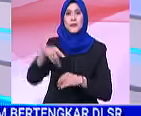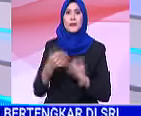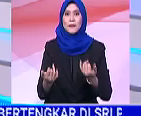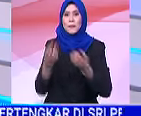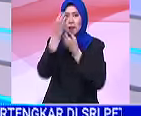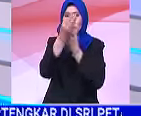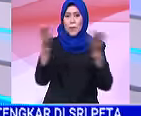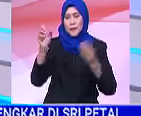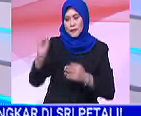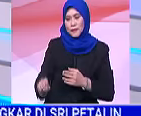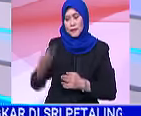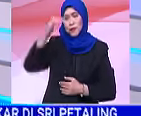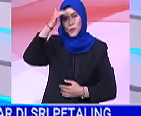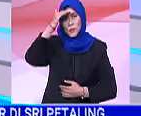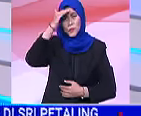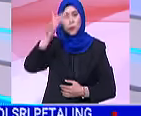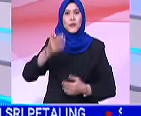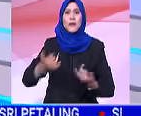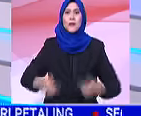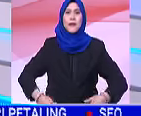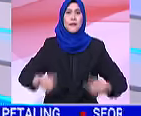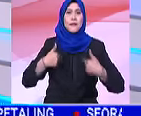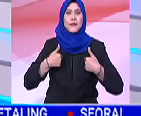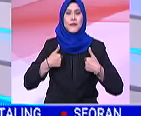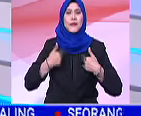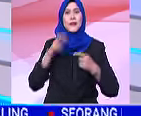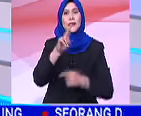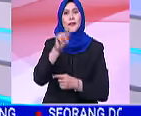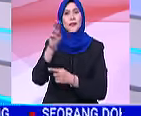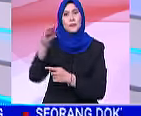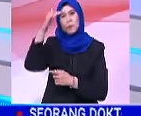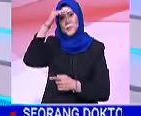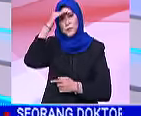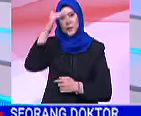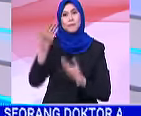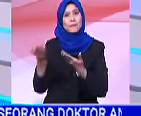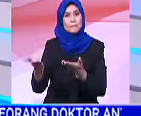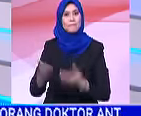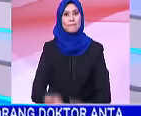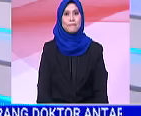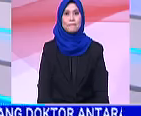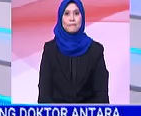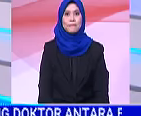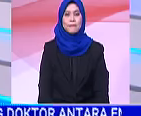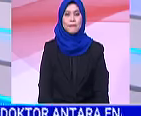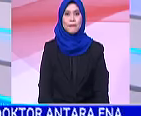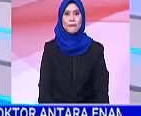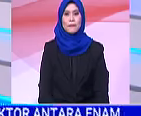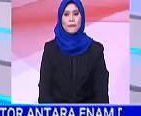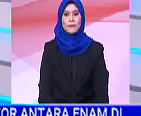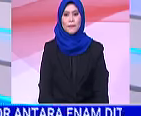dari Selatan Tanah Air langsung bersama Anas Manor di RTM Johor Bahru. Baik, silakan.